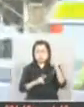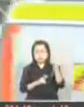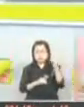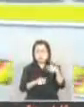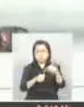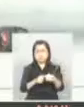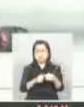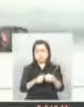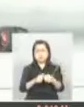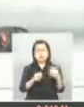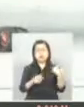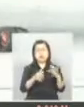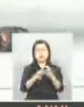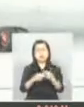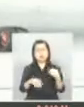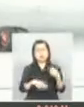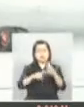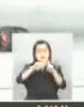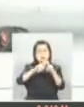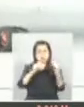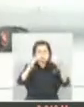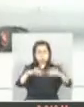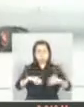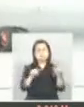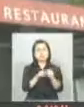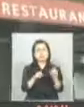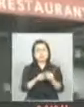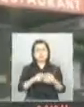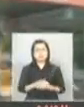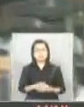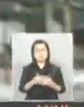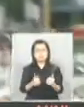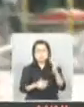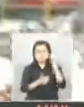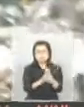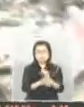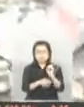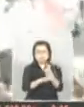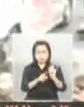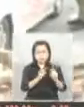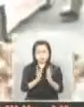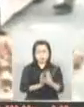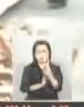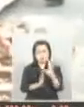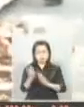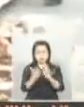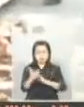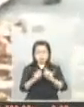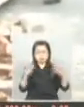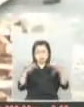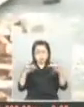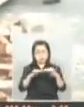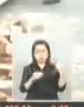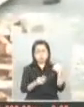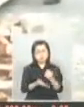ต้วิหารไคลเชิร์ตซึ่งถล่มลงมาระหว่างแผ่นดินไหวเจ้าหน้าที่กู้ภัยกว่า600 คนจากนานาประเทศยังคงเดินหน้าค้น